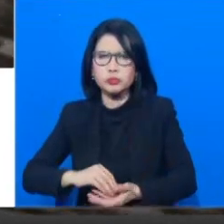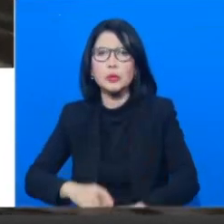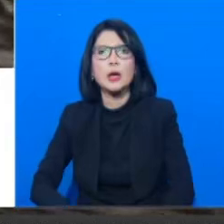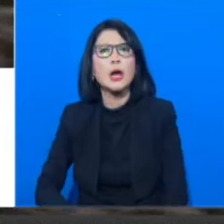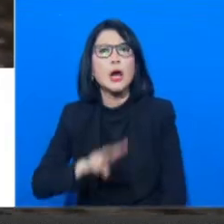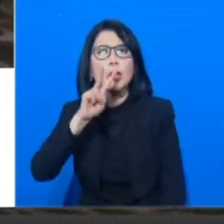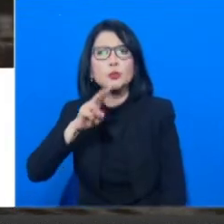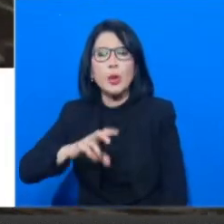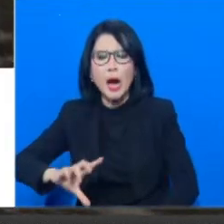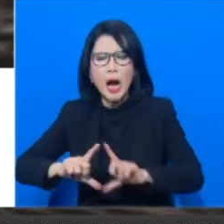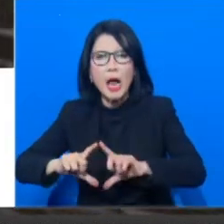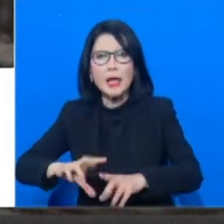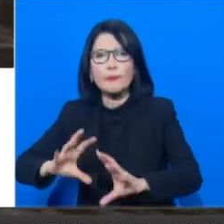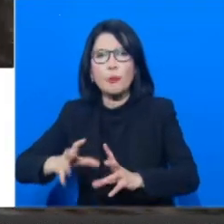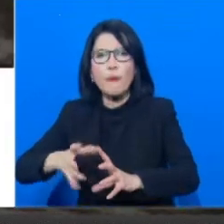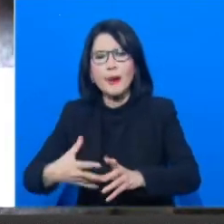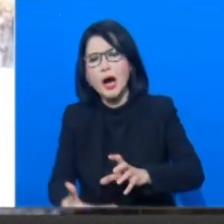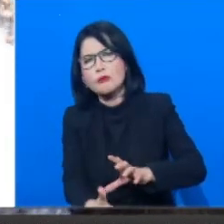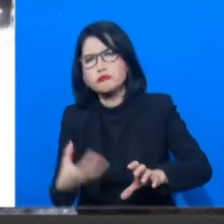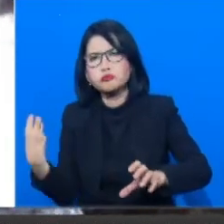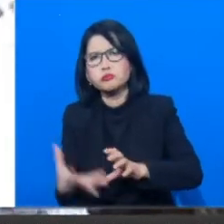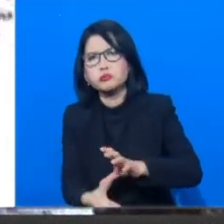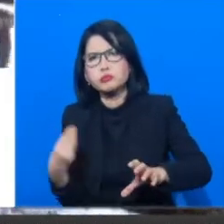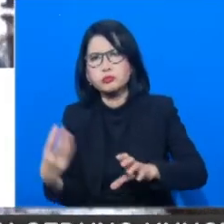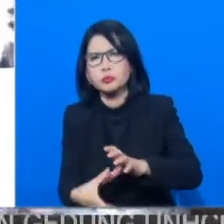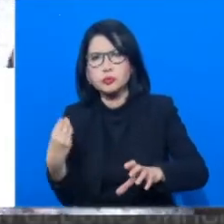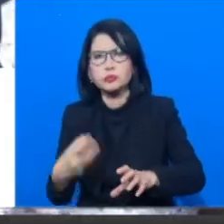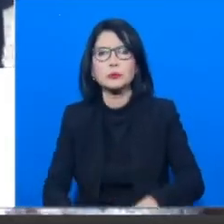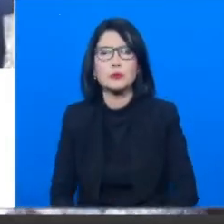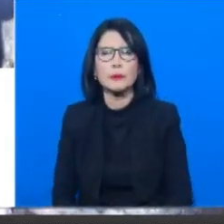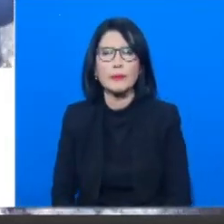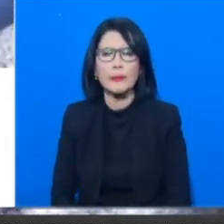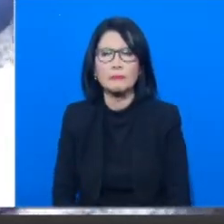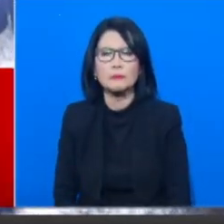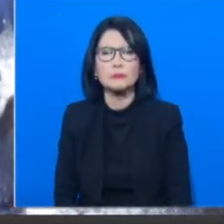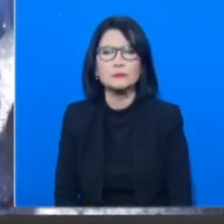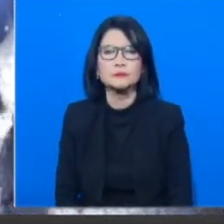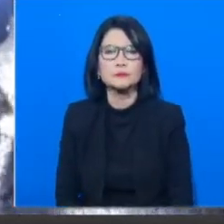2 unit pompa mobile di lokasi kejadian. Tim Liputan, CNN Indonesia.